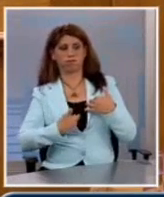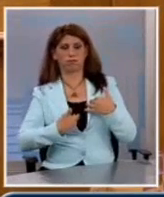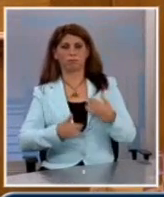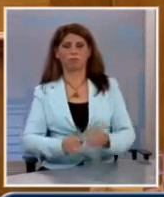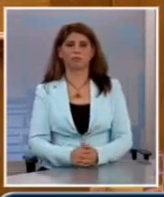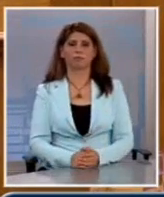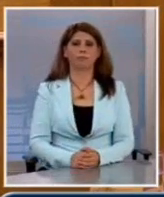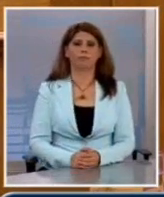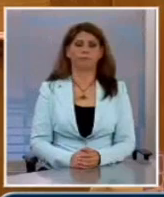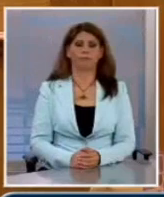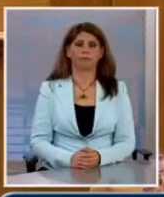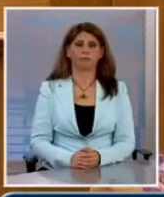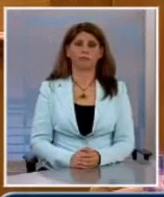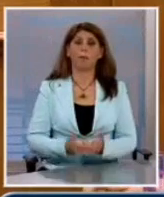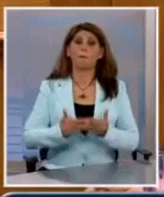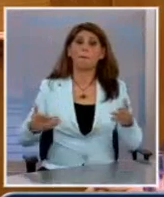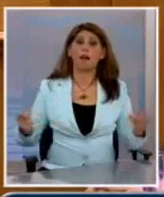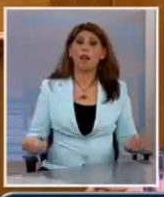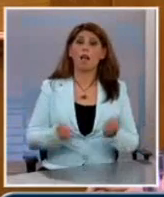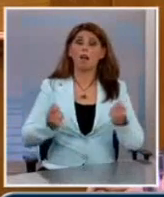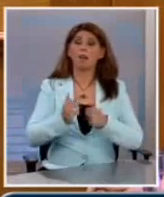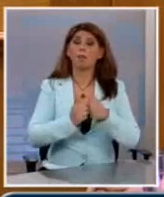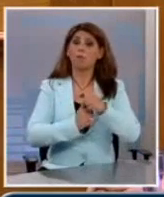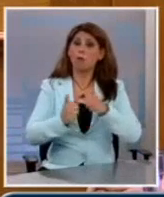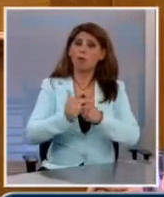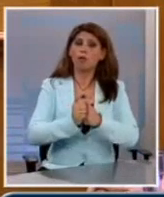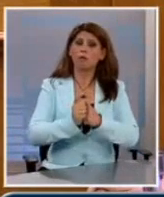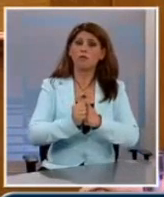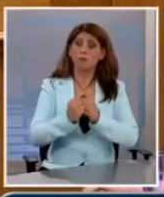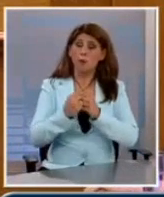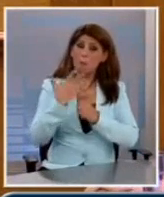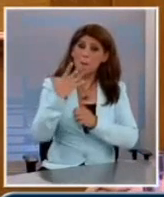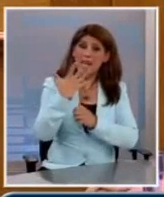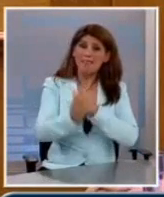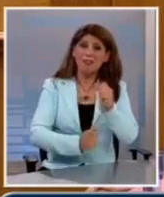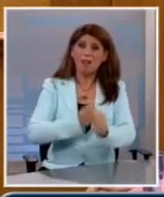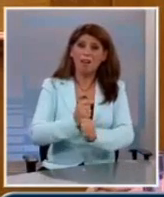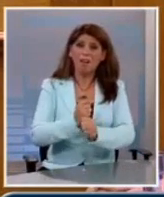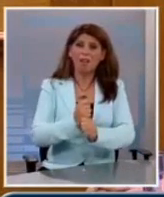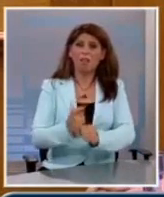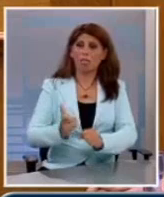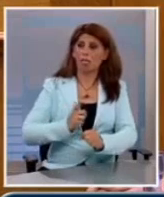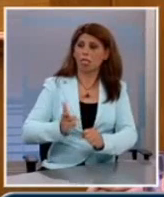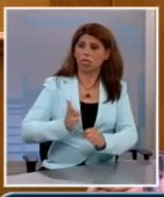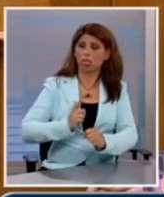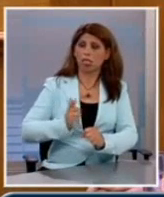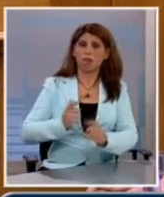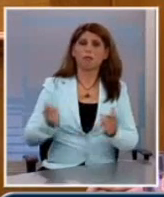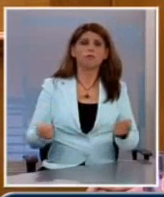Ξεκολλήσαμε τα μεγάλα έργα υποδομής που επί μία πενταετία λίμναζαν, παράγοντας